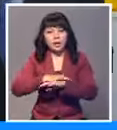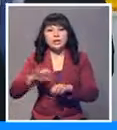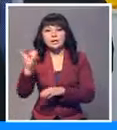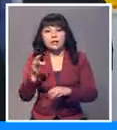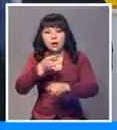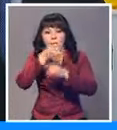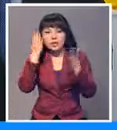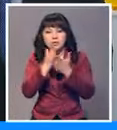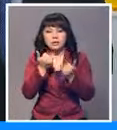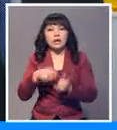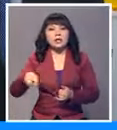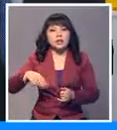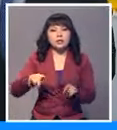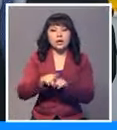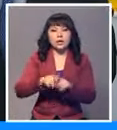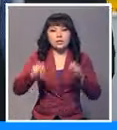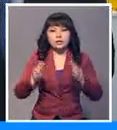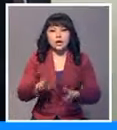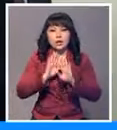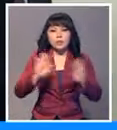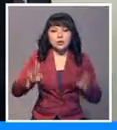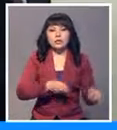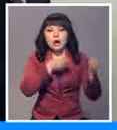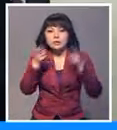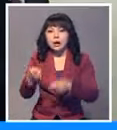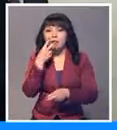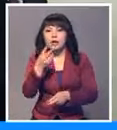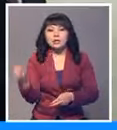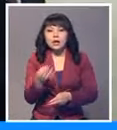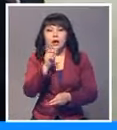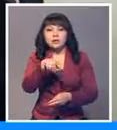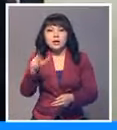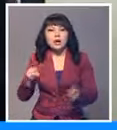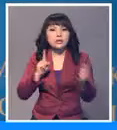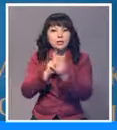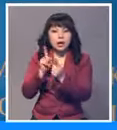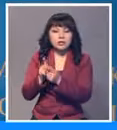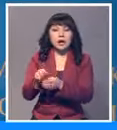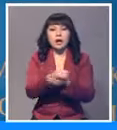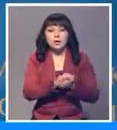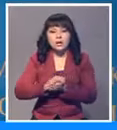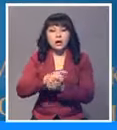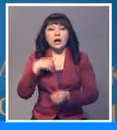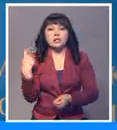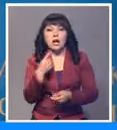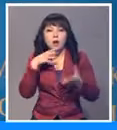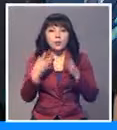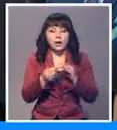әдеби мемориалдық қорық мұражайына да барды. Зиялы қауыммен кездесіп, пікірлесті. Бірлік ынтымақ жайын айтты.